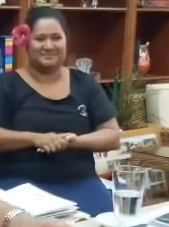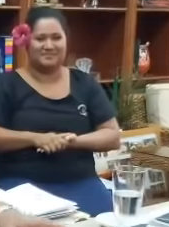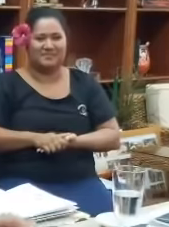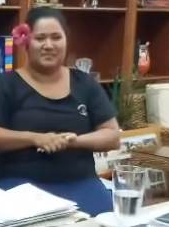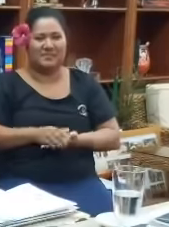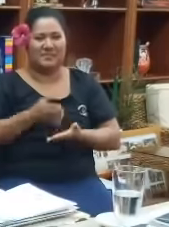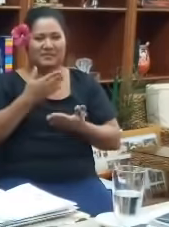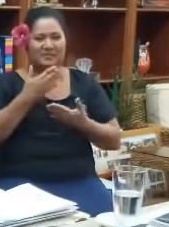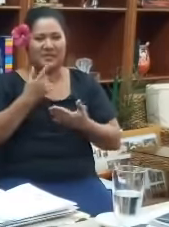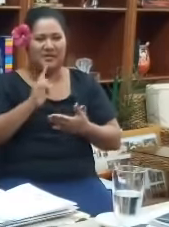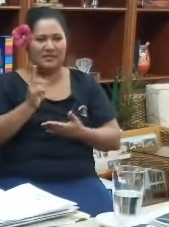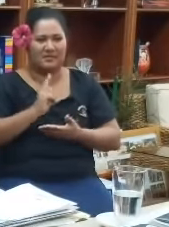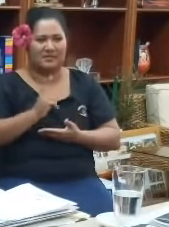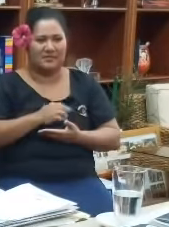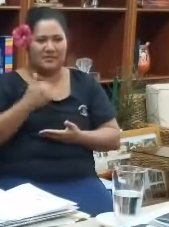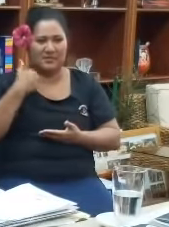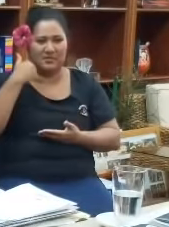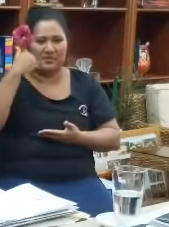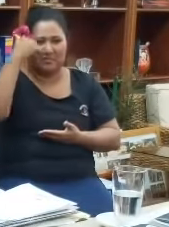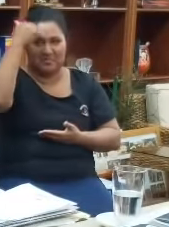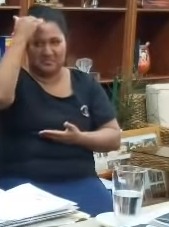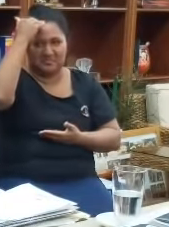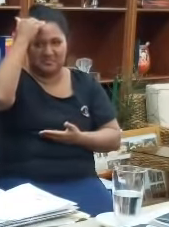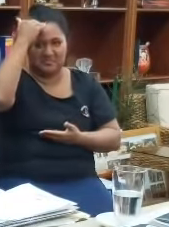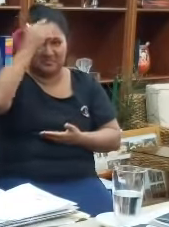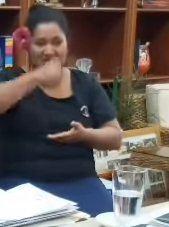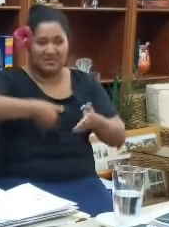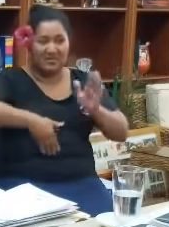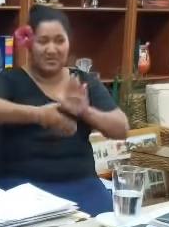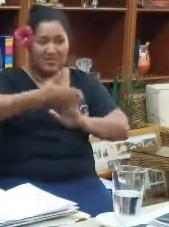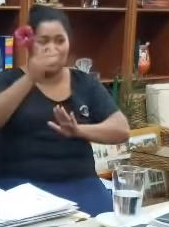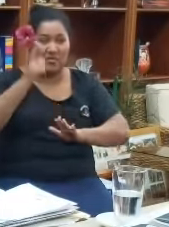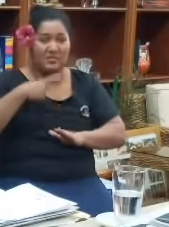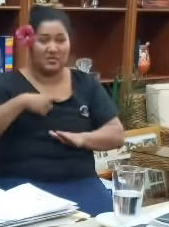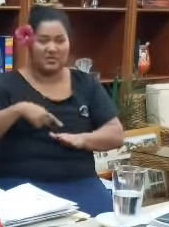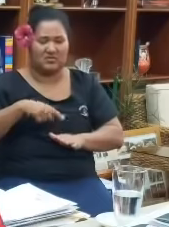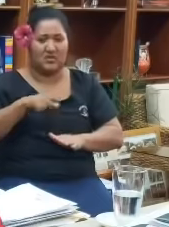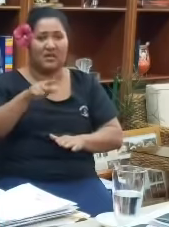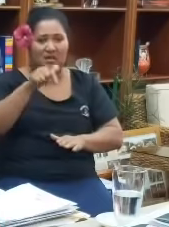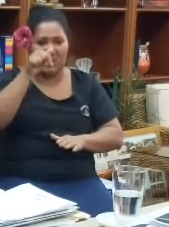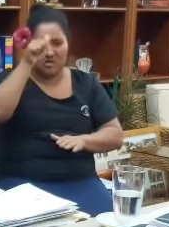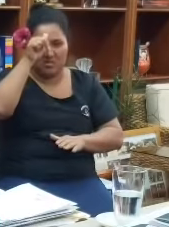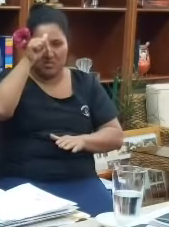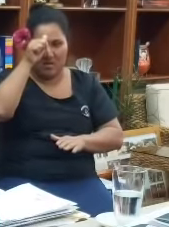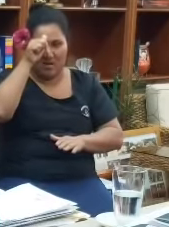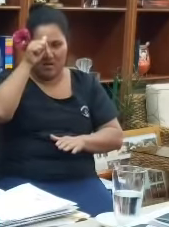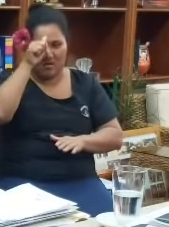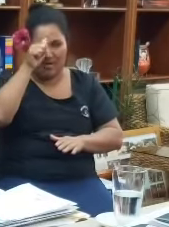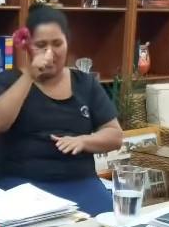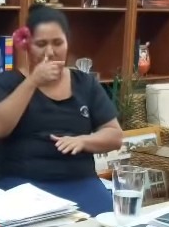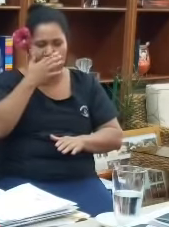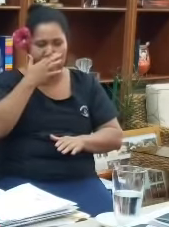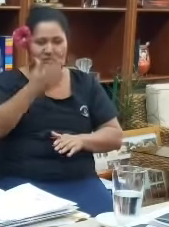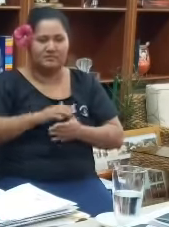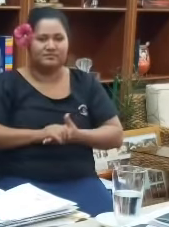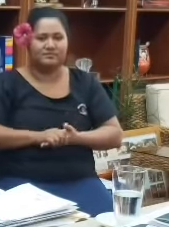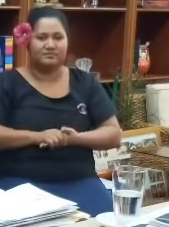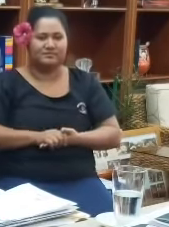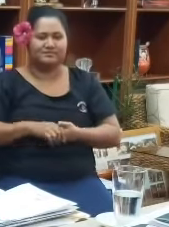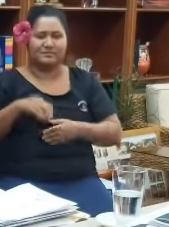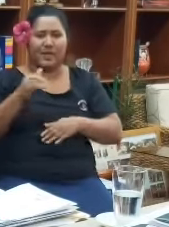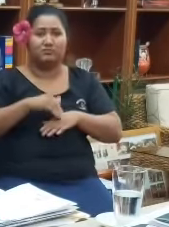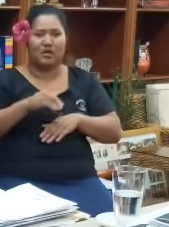e wo so yulu le onga wa yare fa ukinga nga ilo ai kelele le vale con